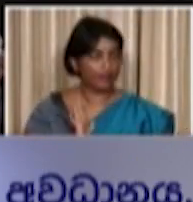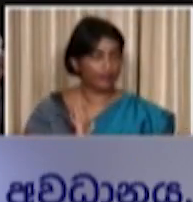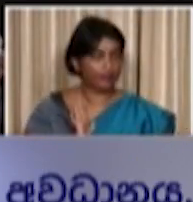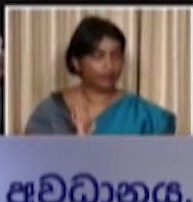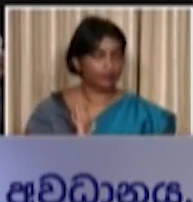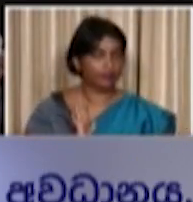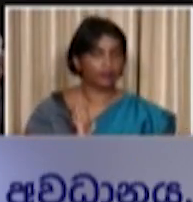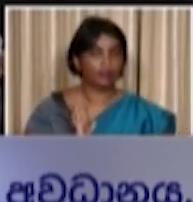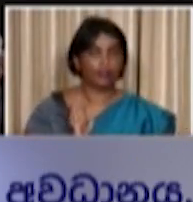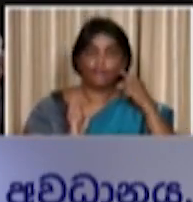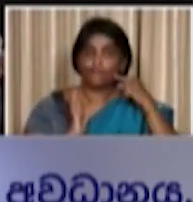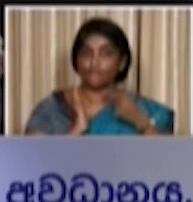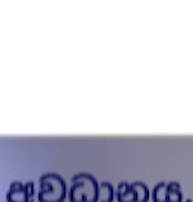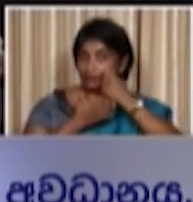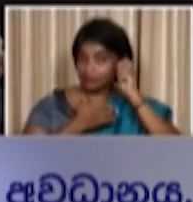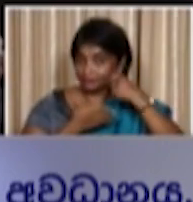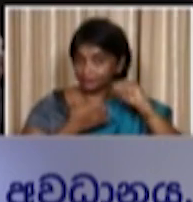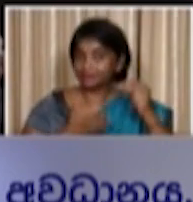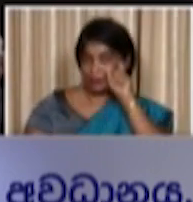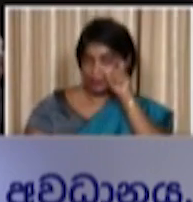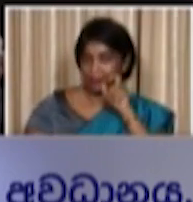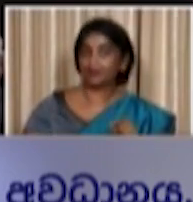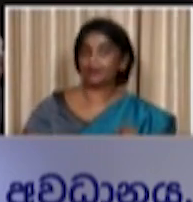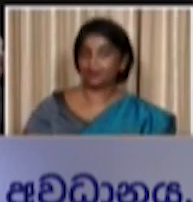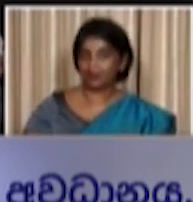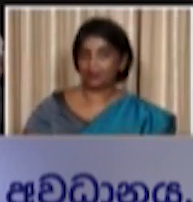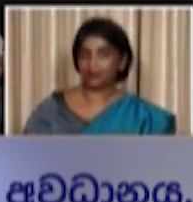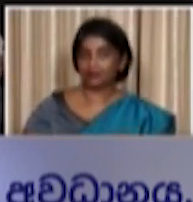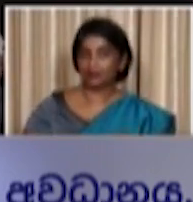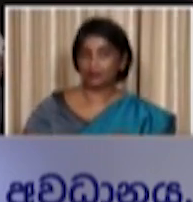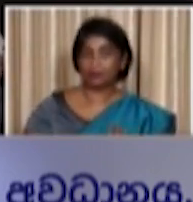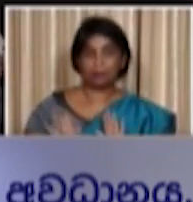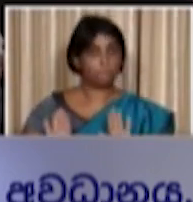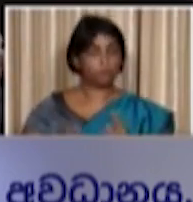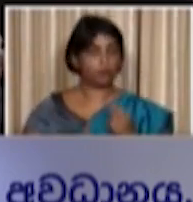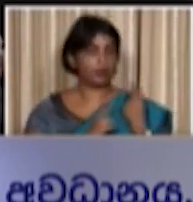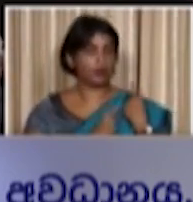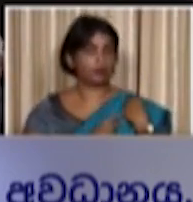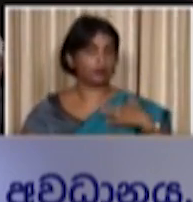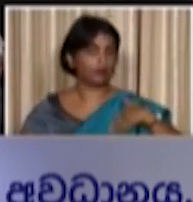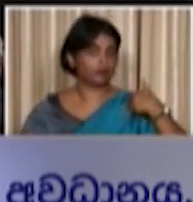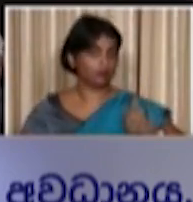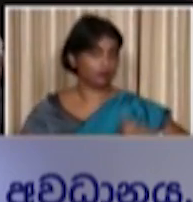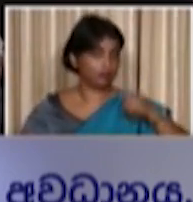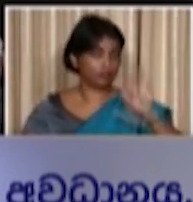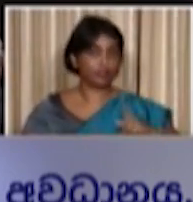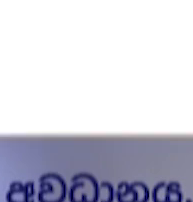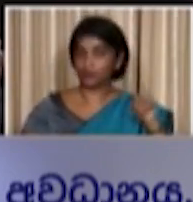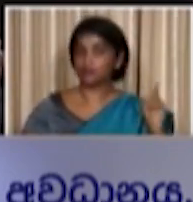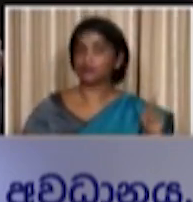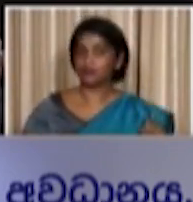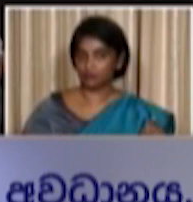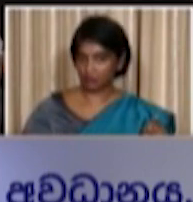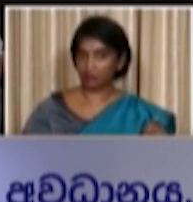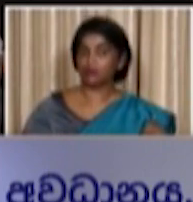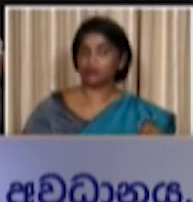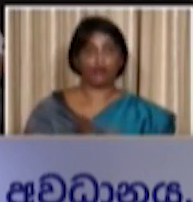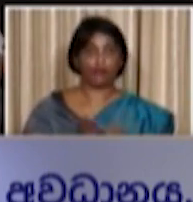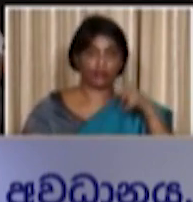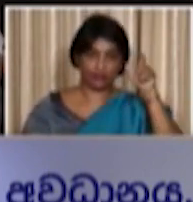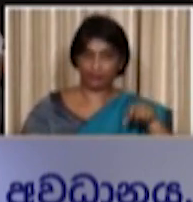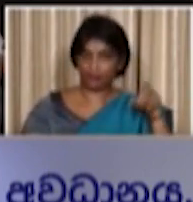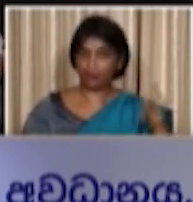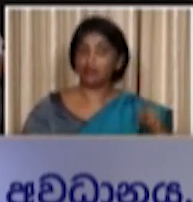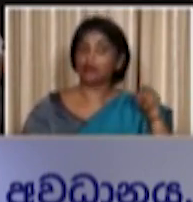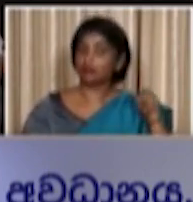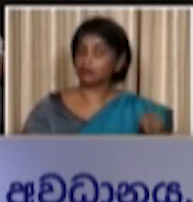පෙළ උත්තරපත්‍ර පරීක්ෂණයේදී සාමාන්‍යයෙන් කන්ට්‍රෝලින් චීෆ් නැත්නම් පාලන පරීක්ෂක බවට පත් වෙන විශ්වවිද්‍යාල මහාචාර්යවරු.